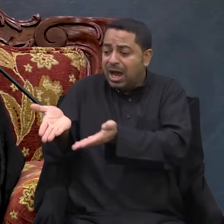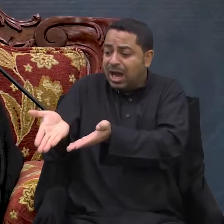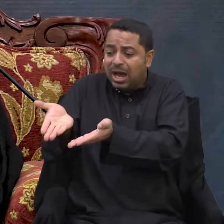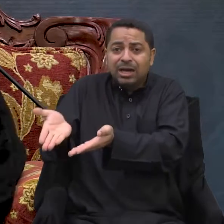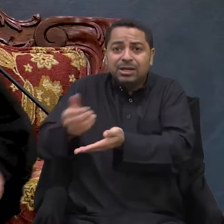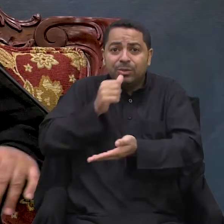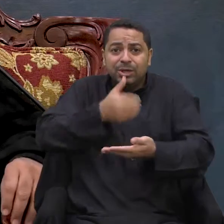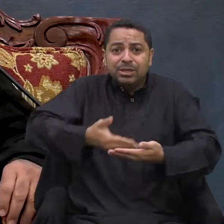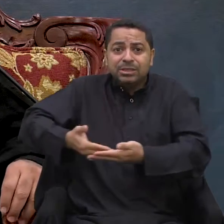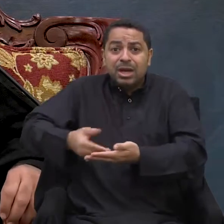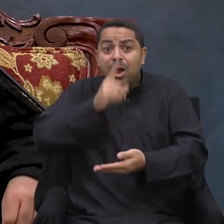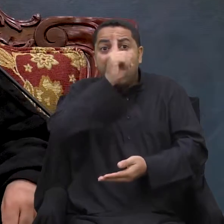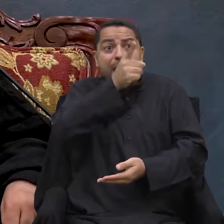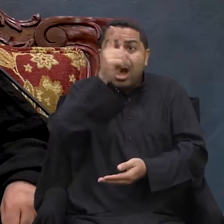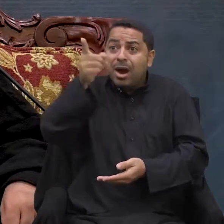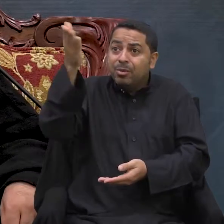لا يكن